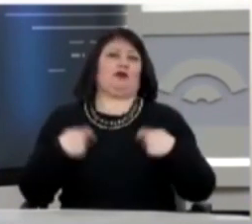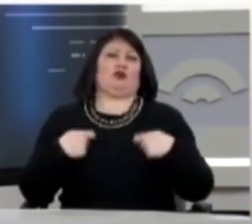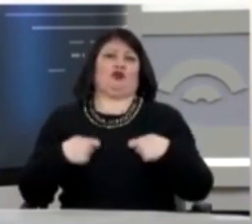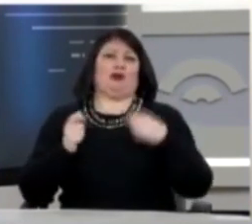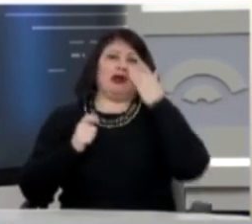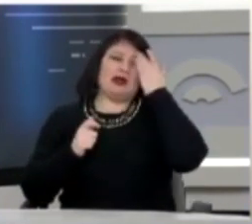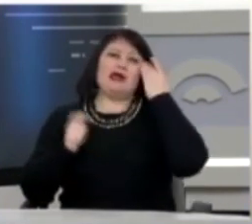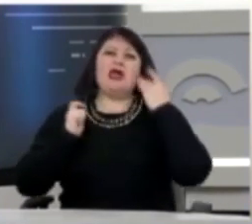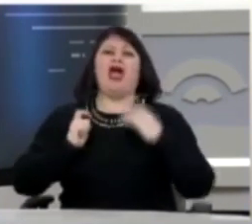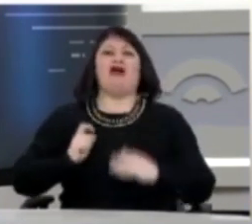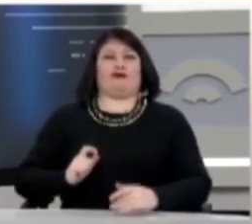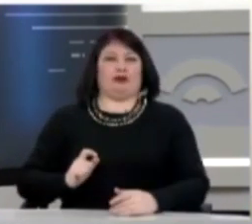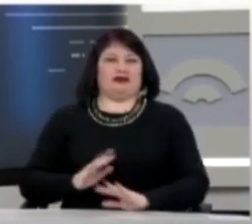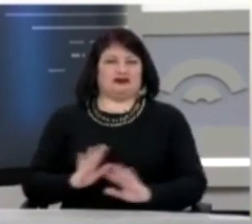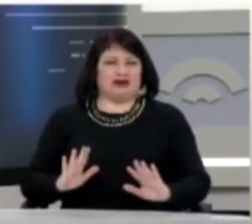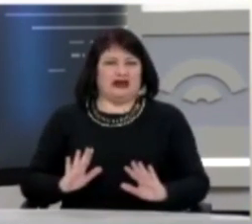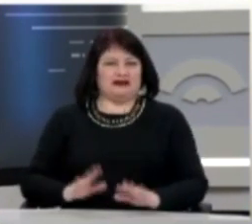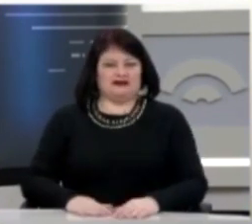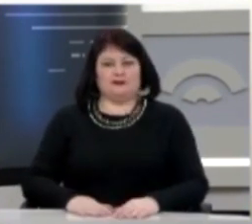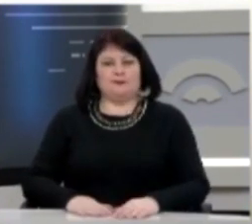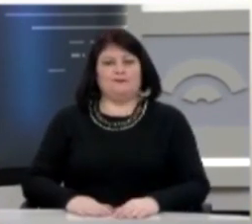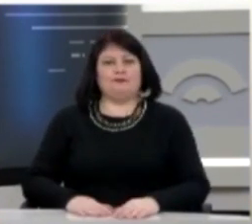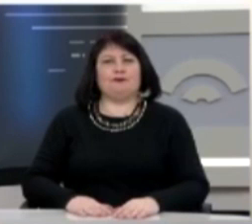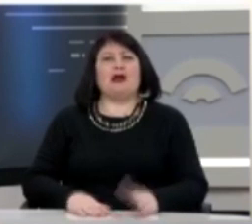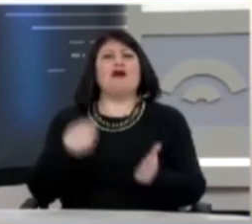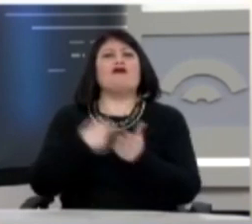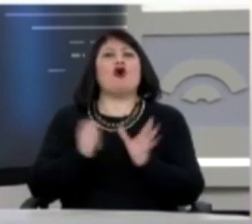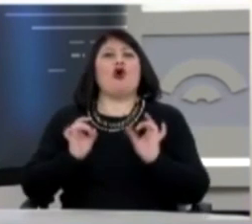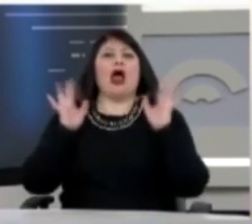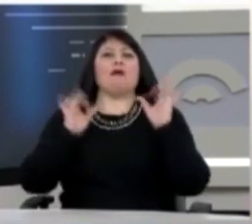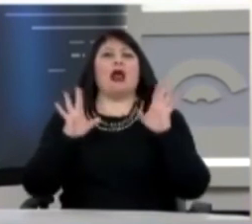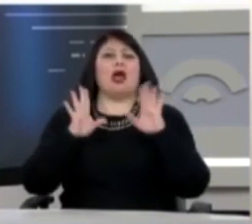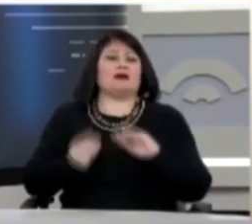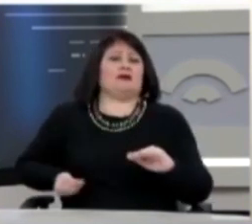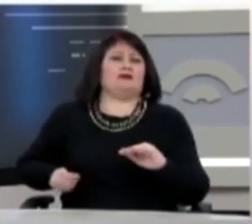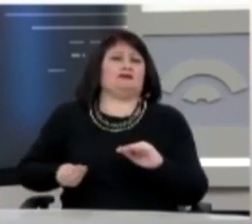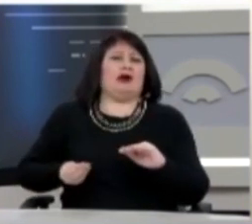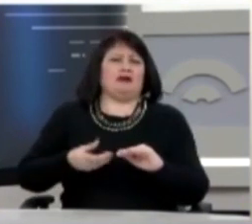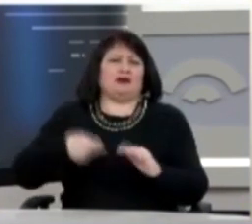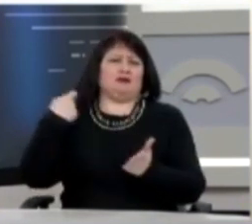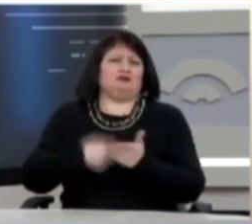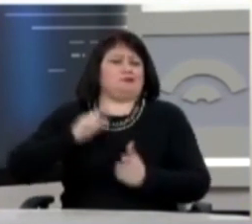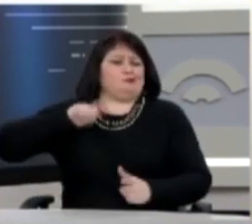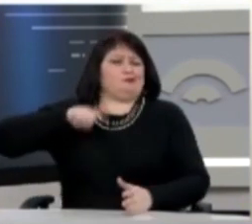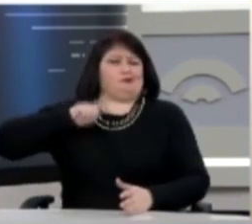Έτσι έχετε κατοχυρώσει να είναι νόμιμη η φοροαπαλλαγή και φοροδιαφυγή που απολαμβάνουν.